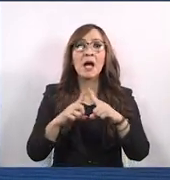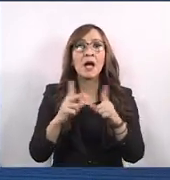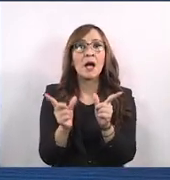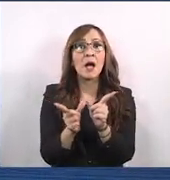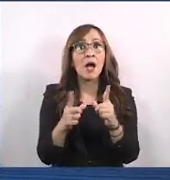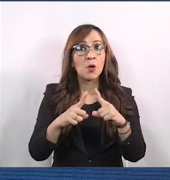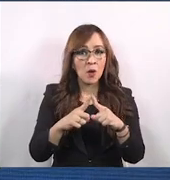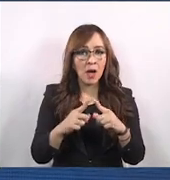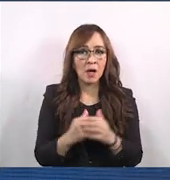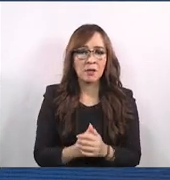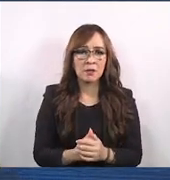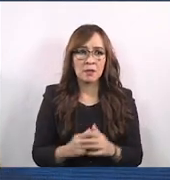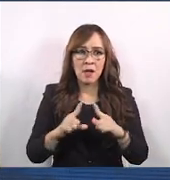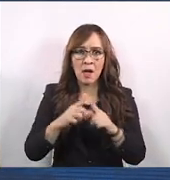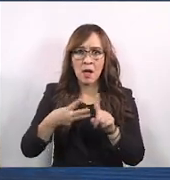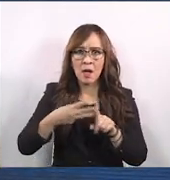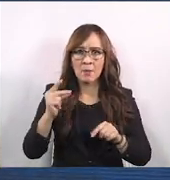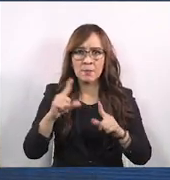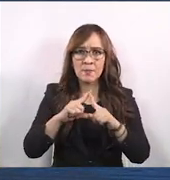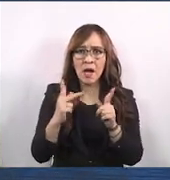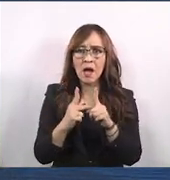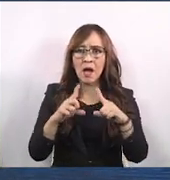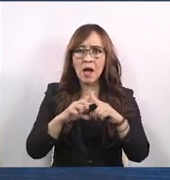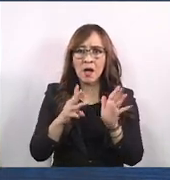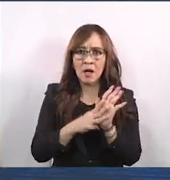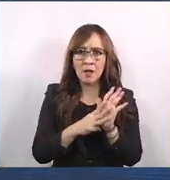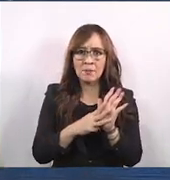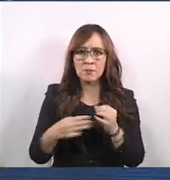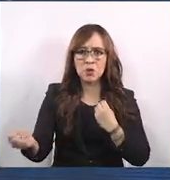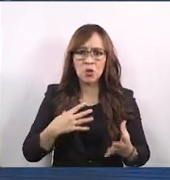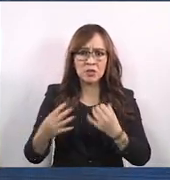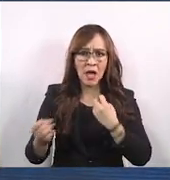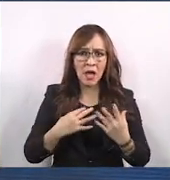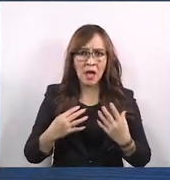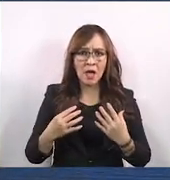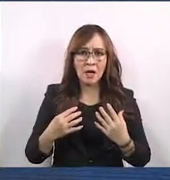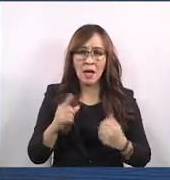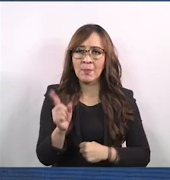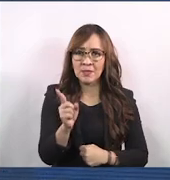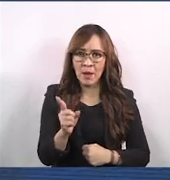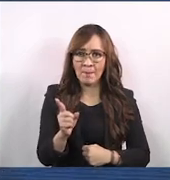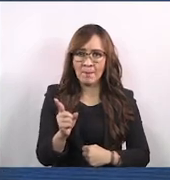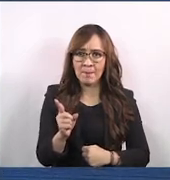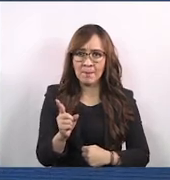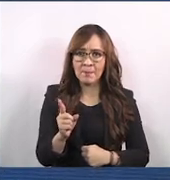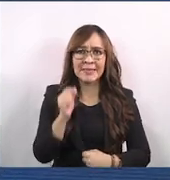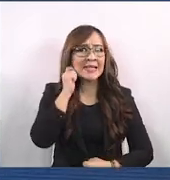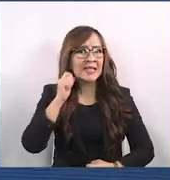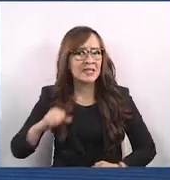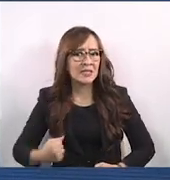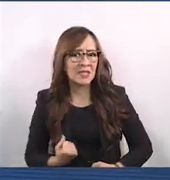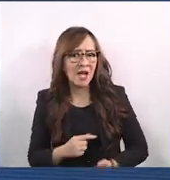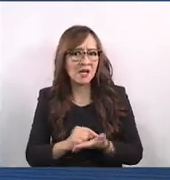Hai Abraham jatuhnya kenapa Hai karena Sarah istrinya yang